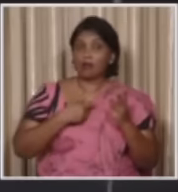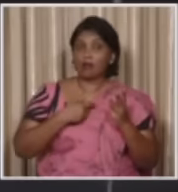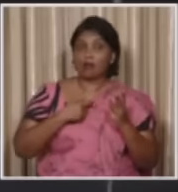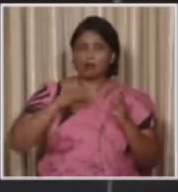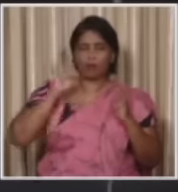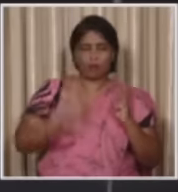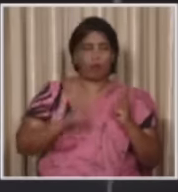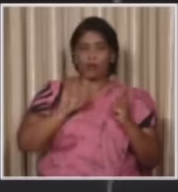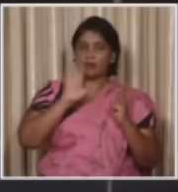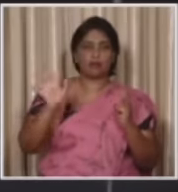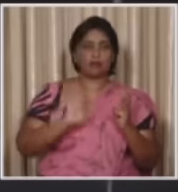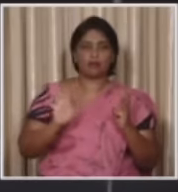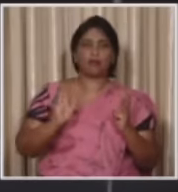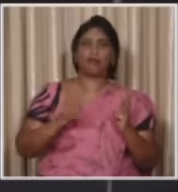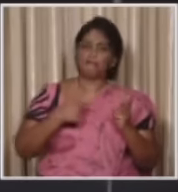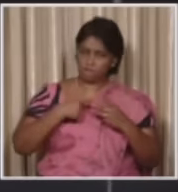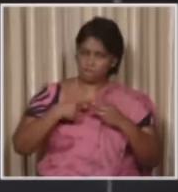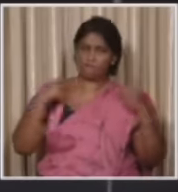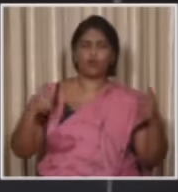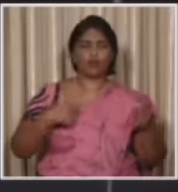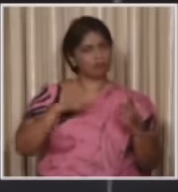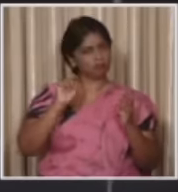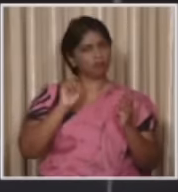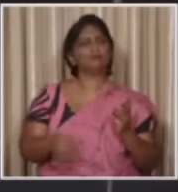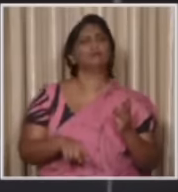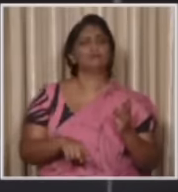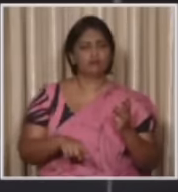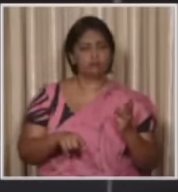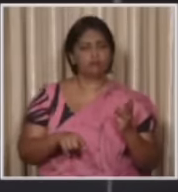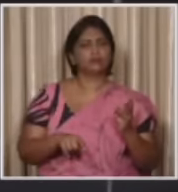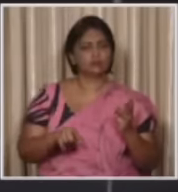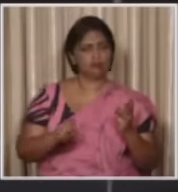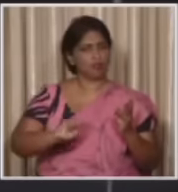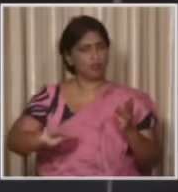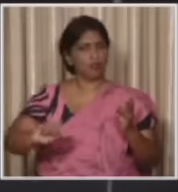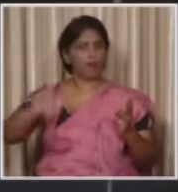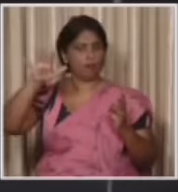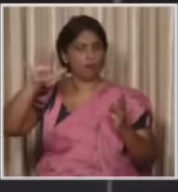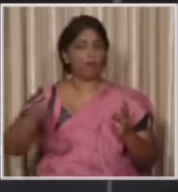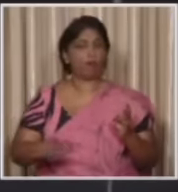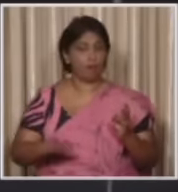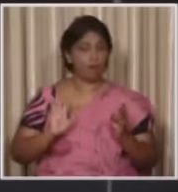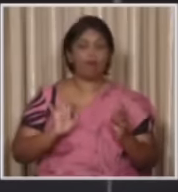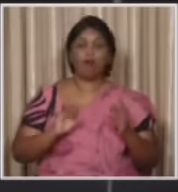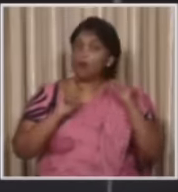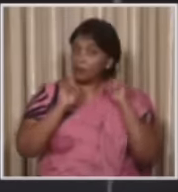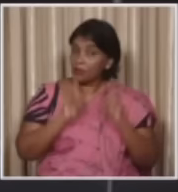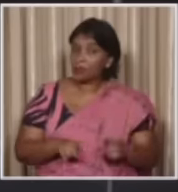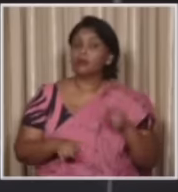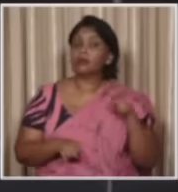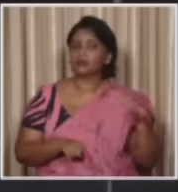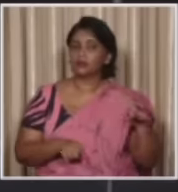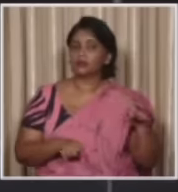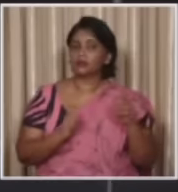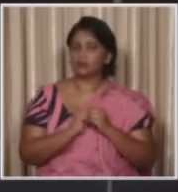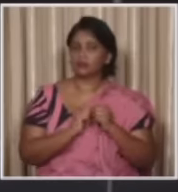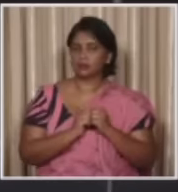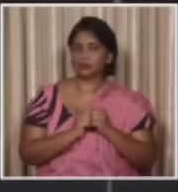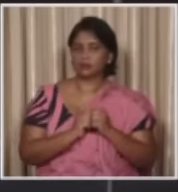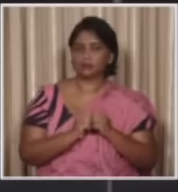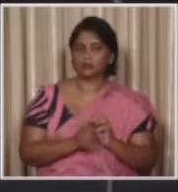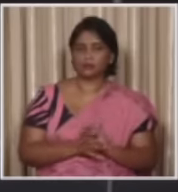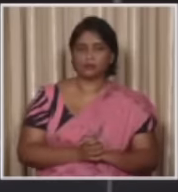කරනවායි කියලා. එයාගේ විරුද්ධ මතය මොකද්ද කියන එකට එයා වෙනම ලියන්නත් ඕනේ. අන්නේ කාර්යභාරය තමයි උතන තියෙන්නේ. Why